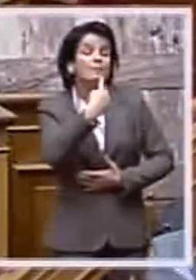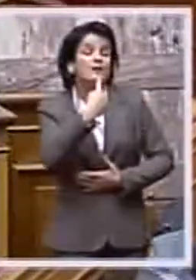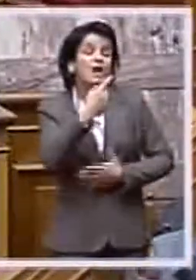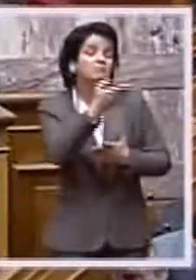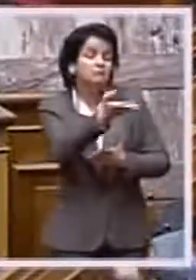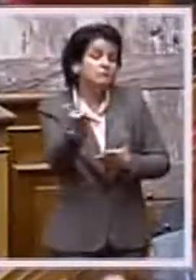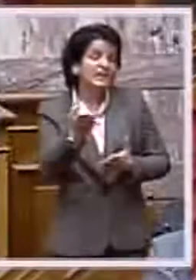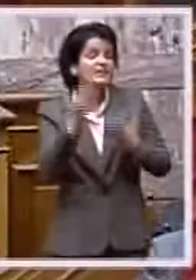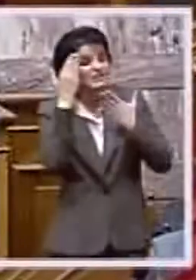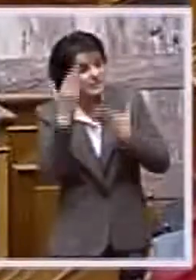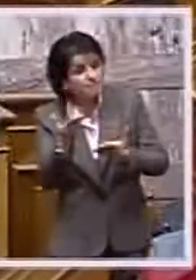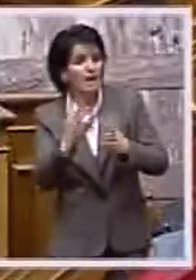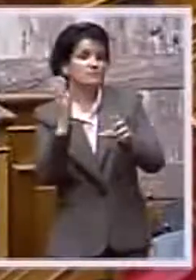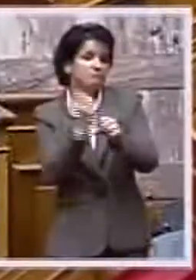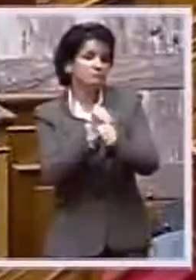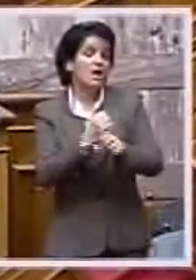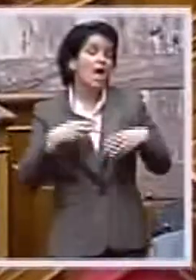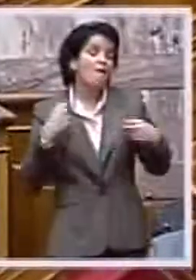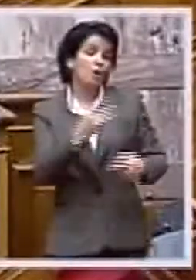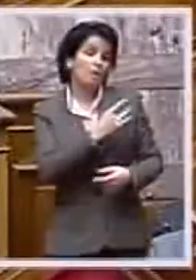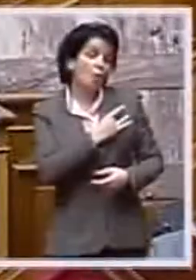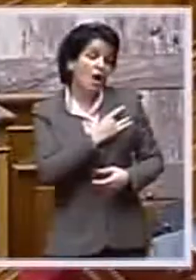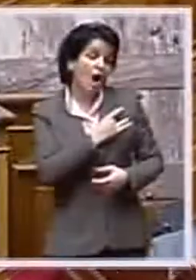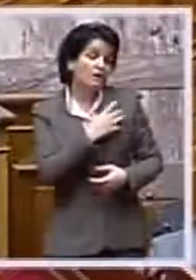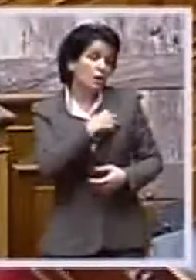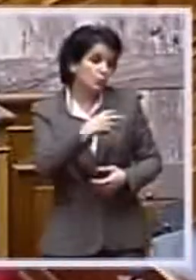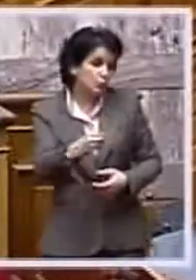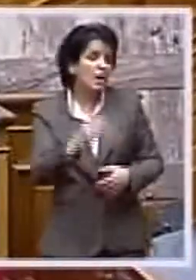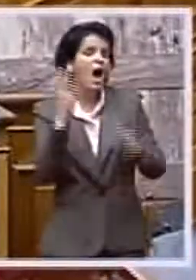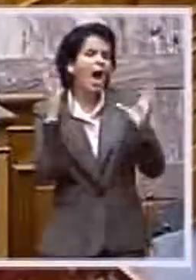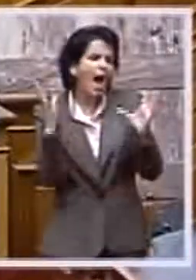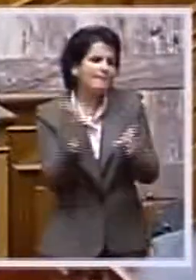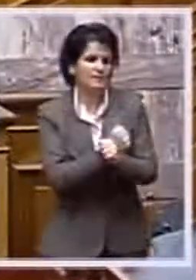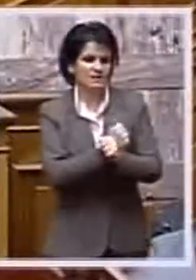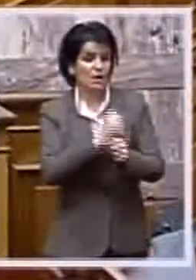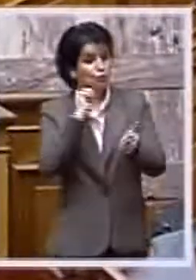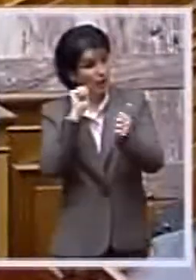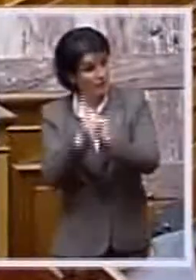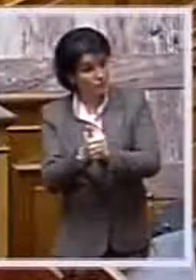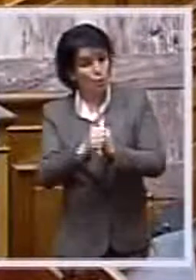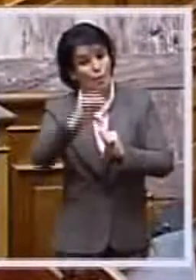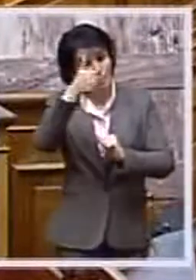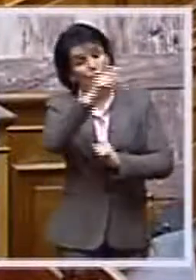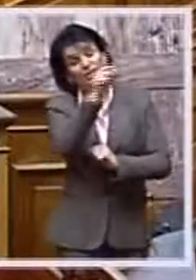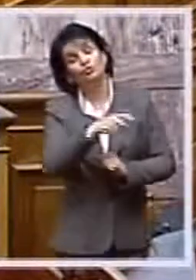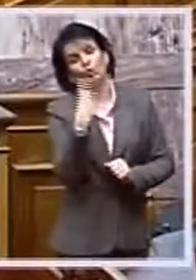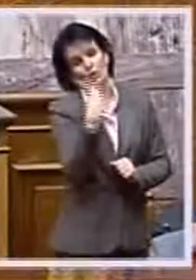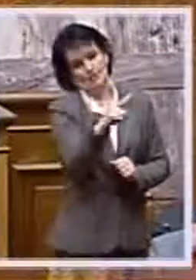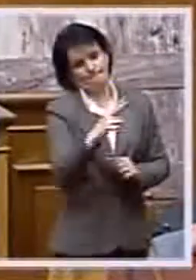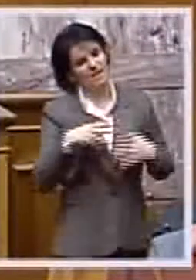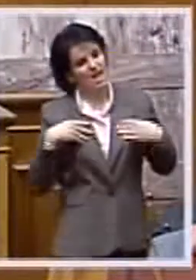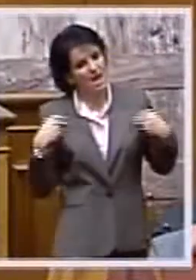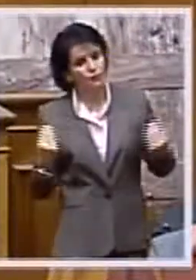επιτυχίες που μας χαρίσατε. Εύχομαι από την καρδιά μου να έχετε κάθε επιτυχία στον αθλητισμό πάνω απ' όλα στη ζωή σας.